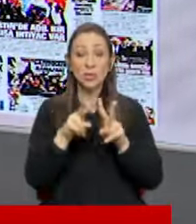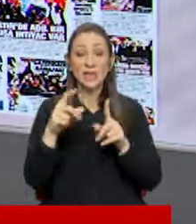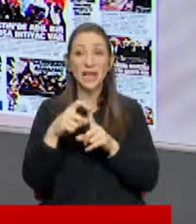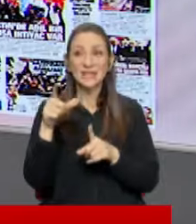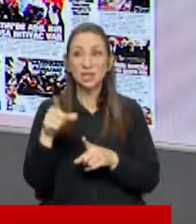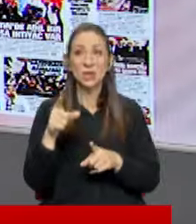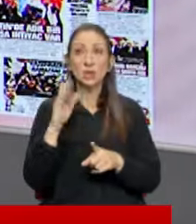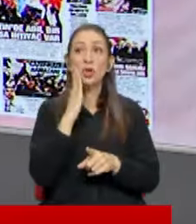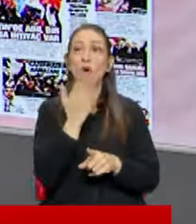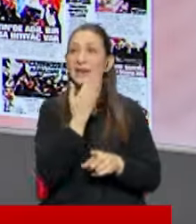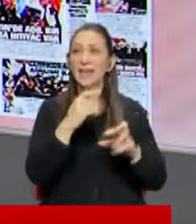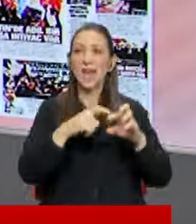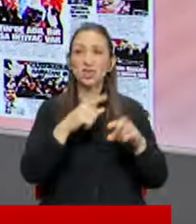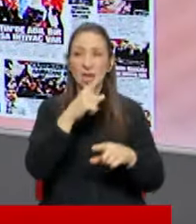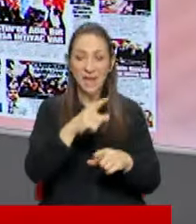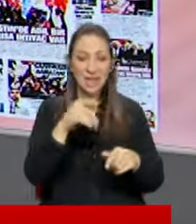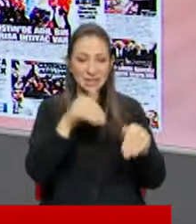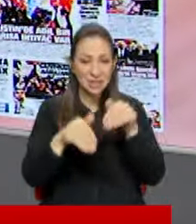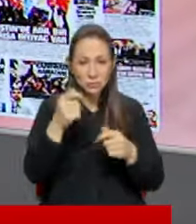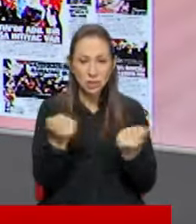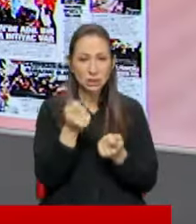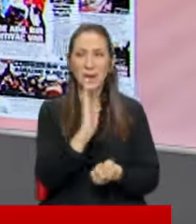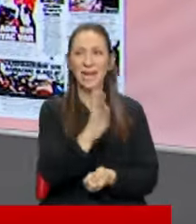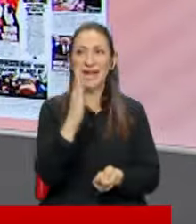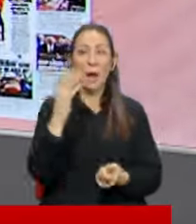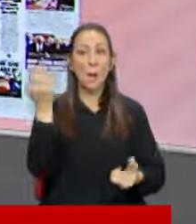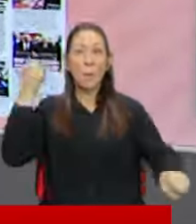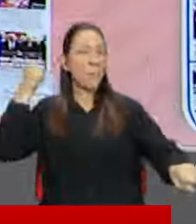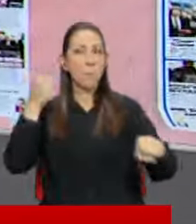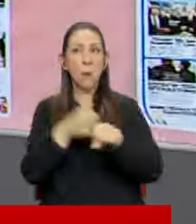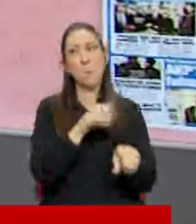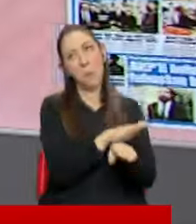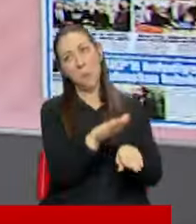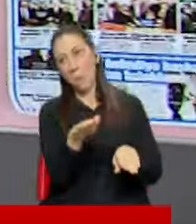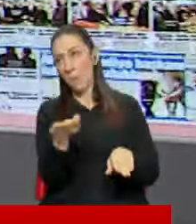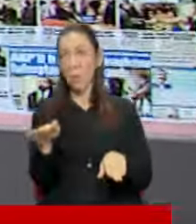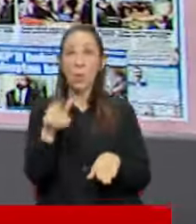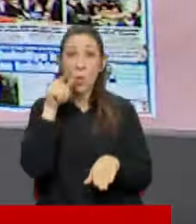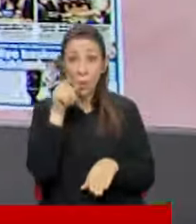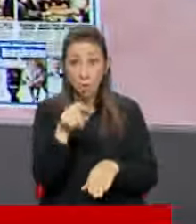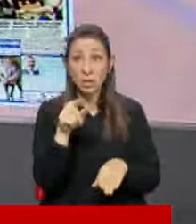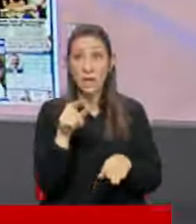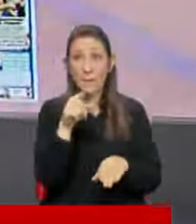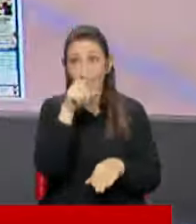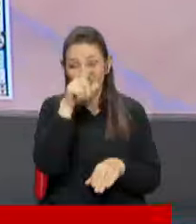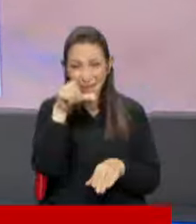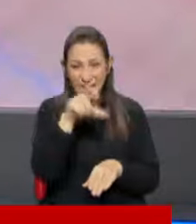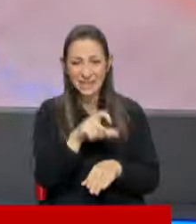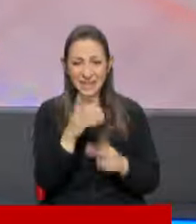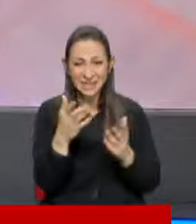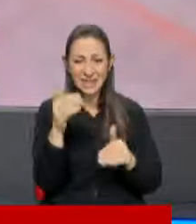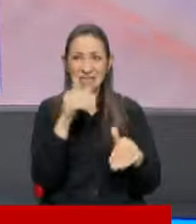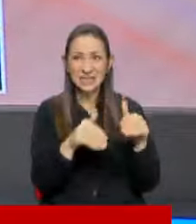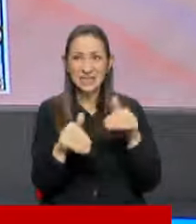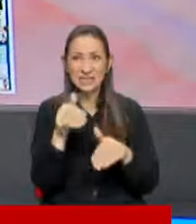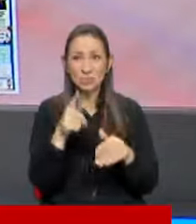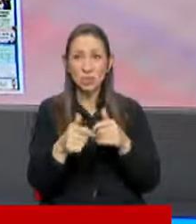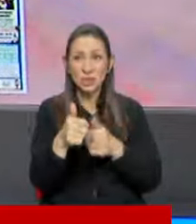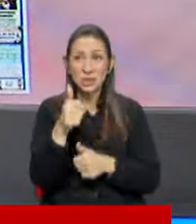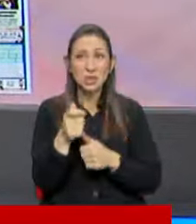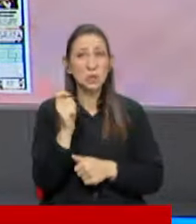Desteci Tokat'ta Reşadiye'de seçim çalışmaları sırasında trafik kazası geçirdi. Ve o da ya Mart aylarında seçim bu